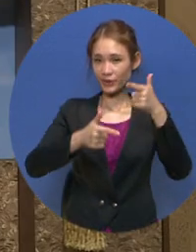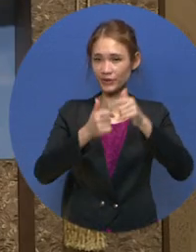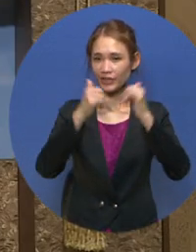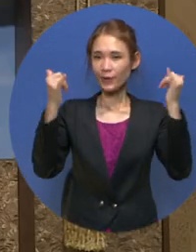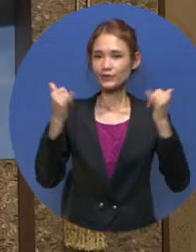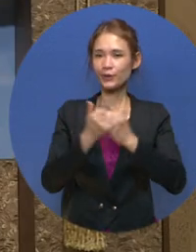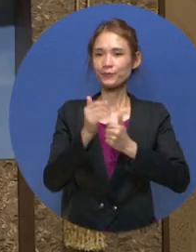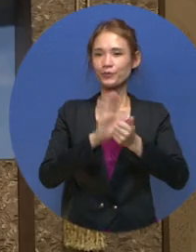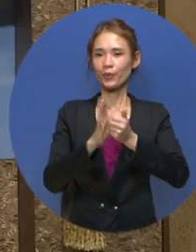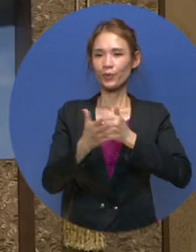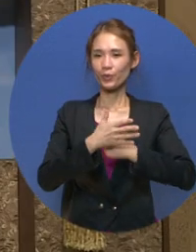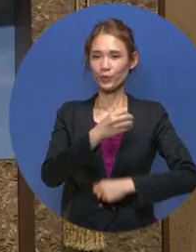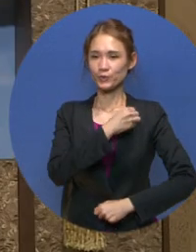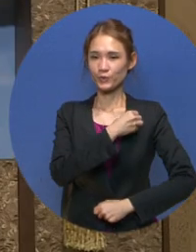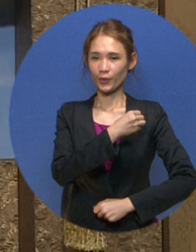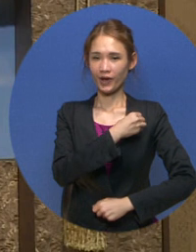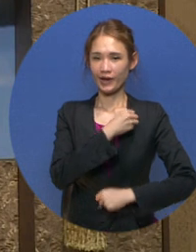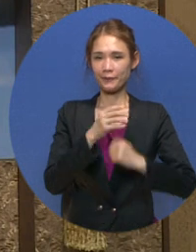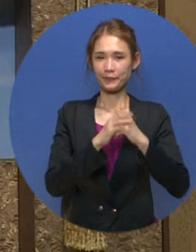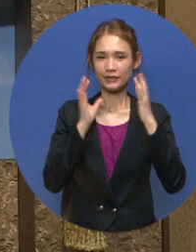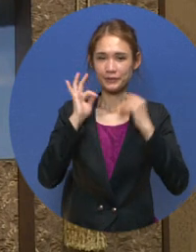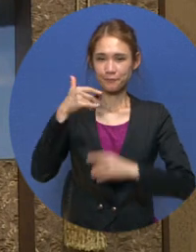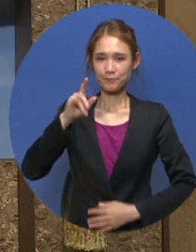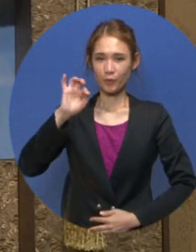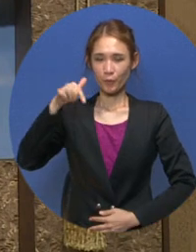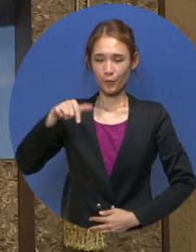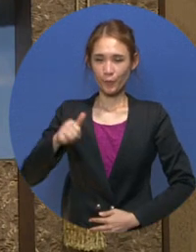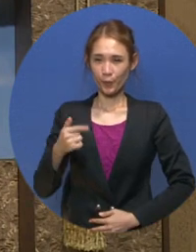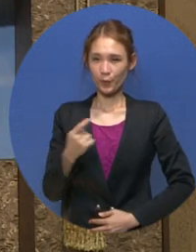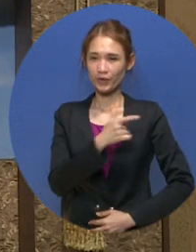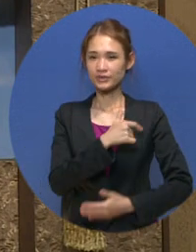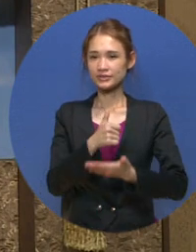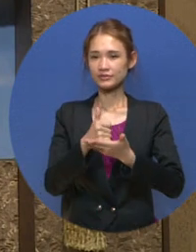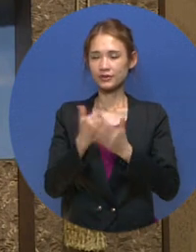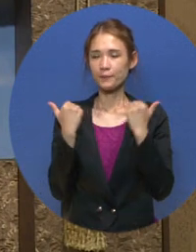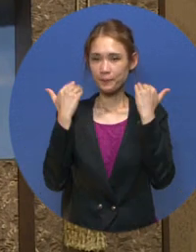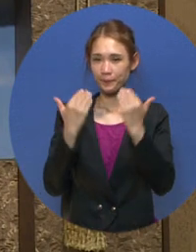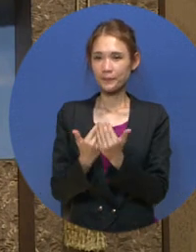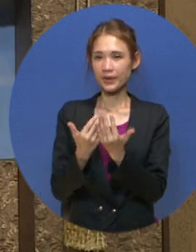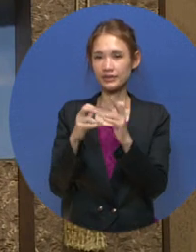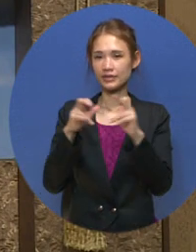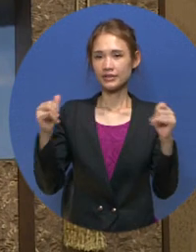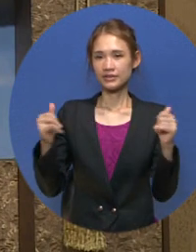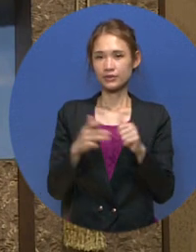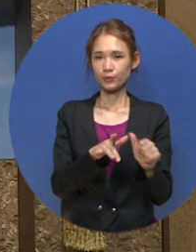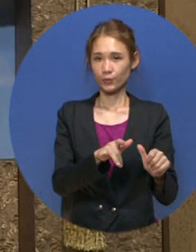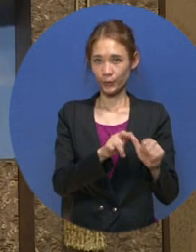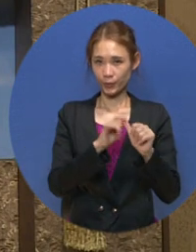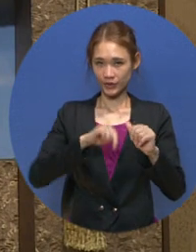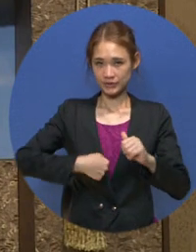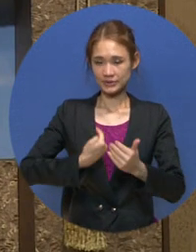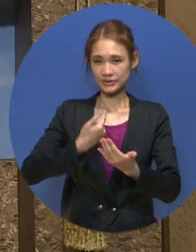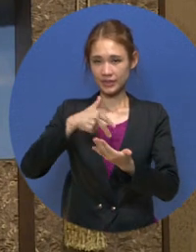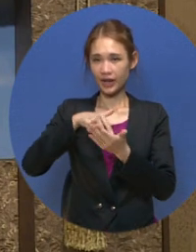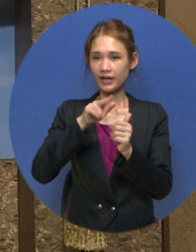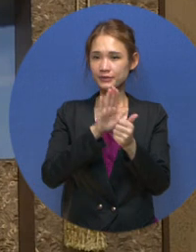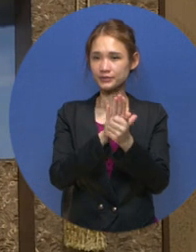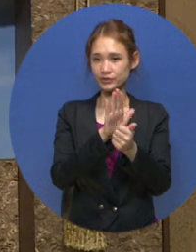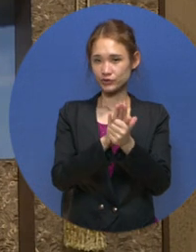협동조합의 김경호 이사장이라고 합니다. 저희는 발달장애인들과 함께 고용과 자립을 지원하기